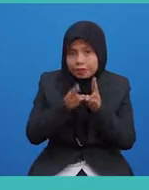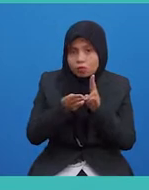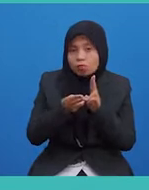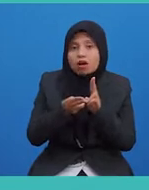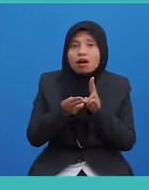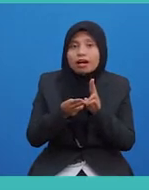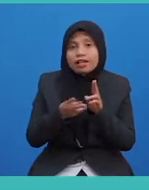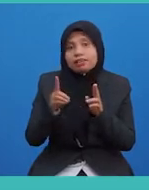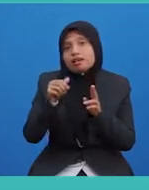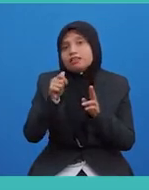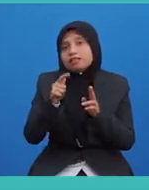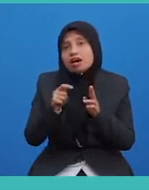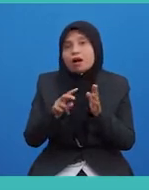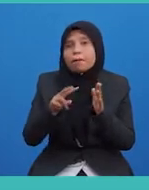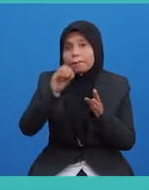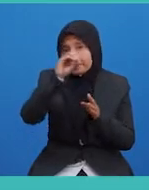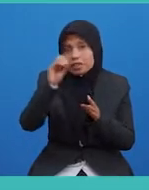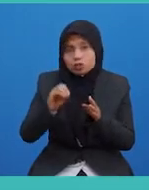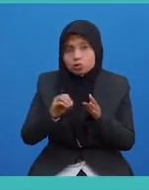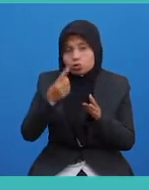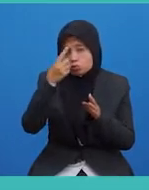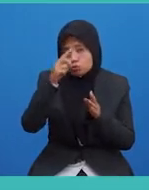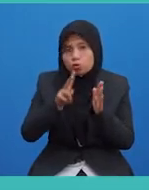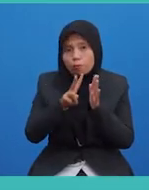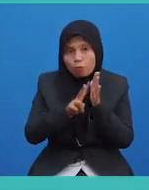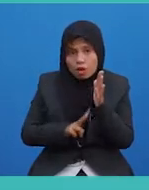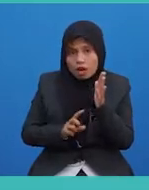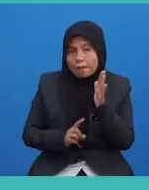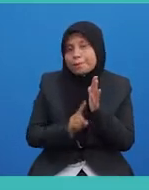peratus bagi pola meningkat pula.